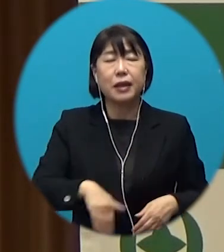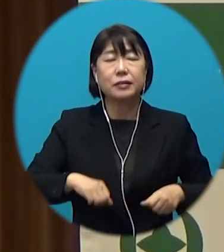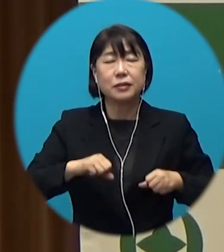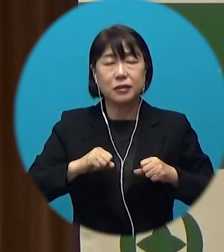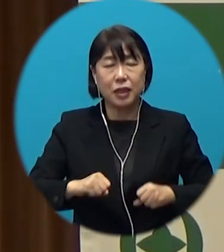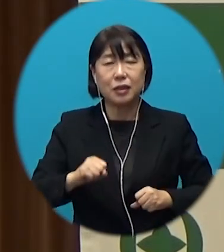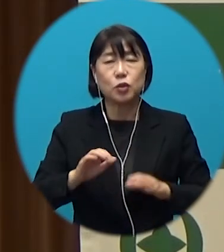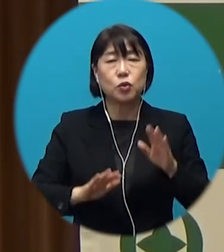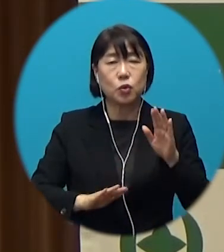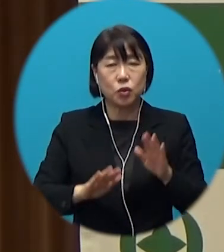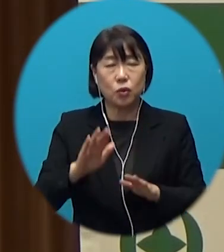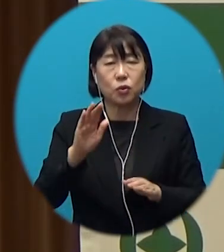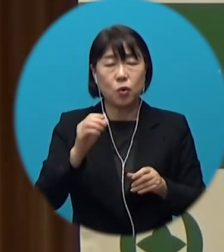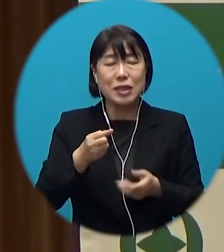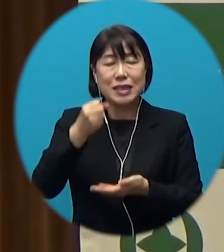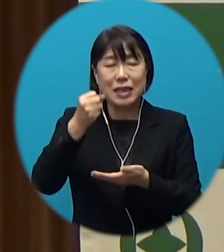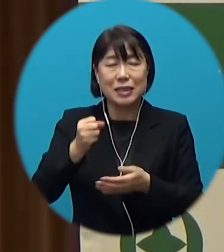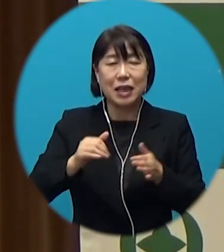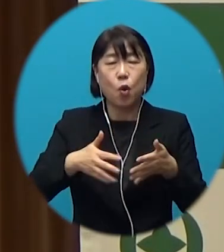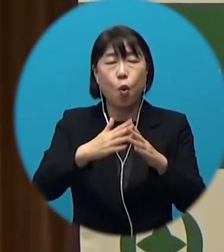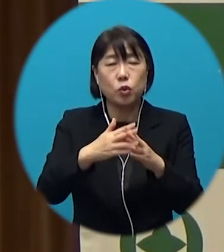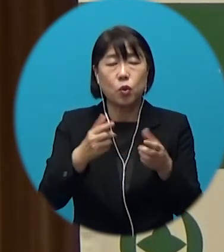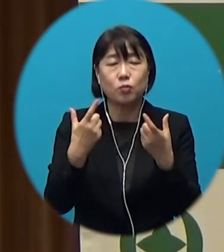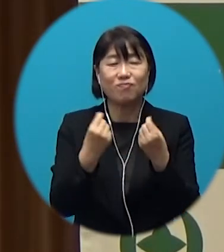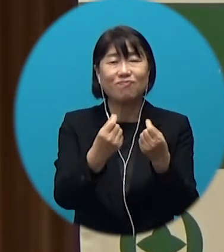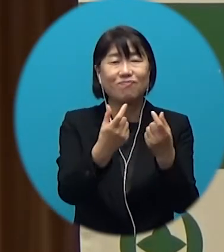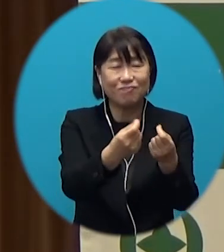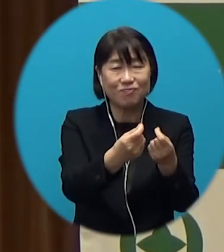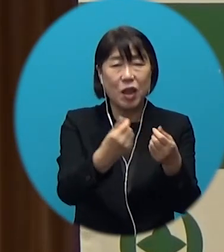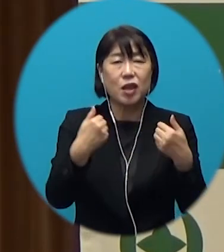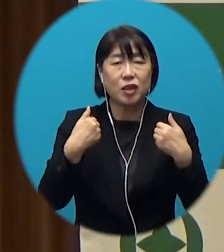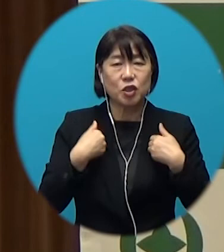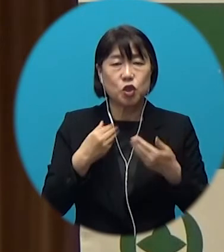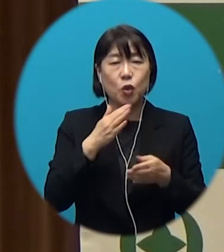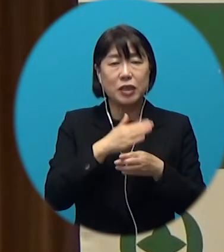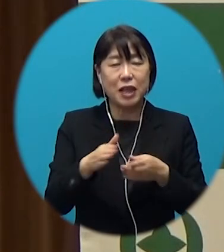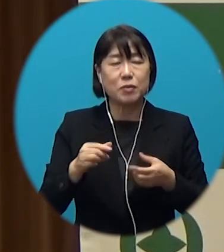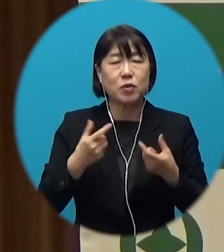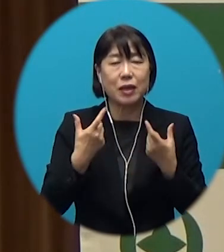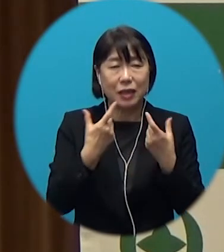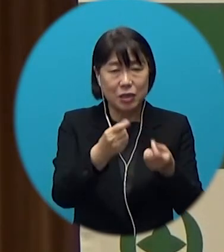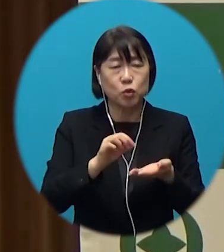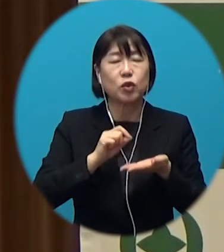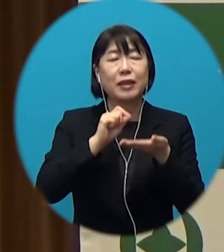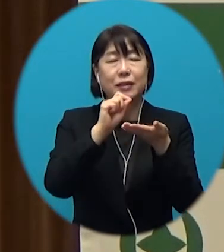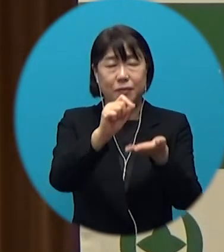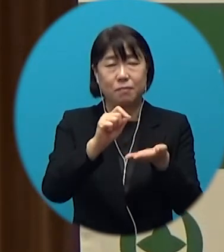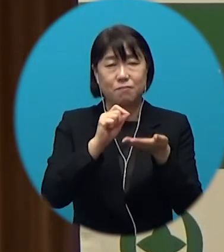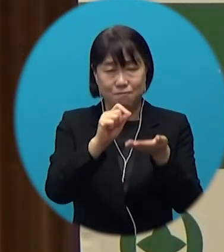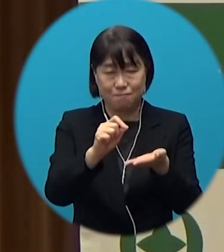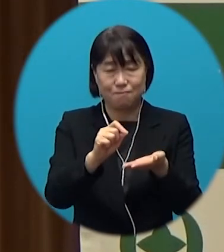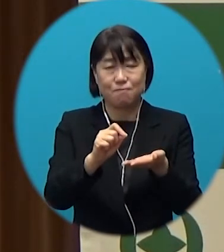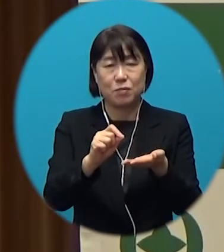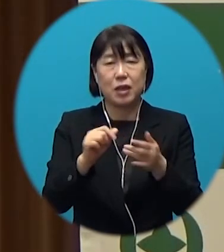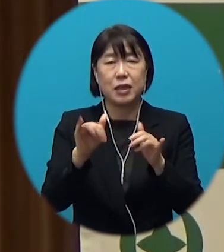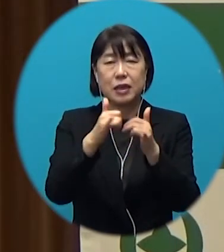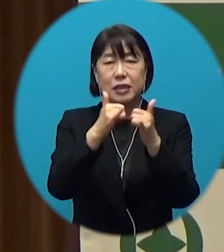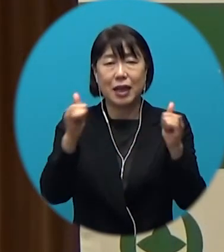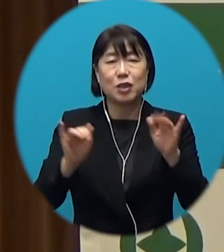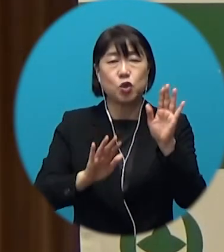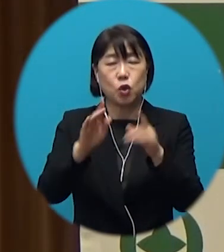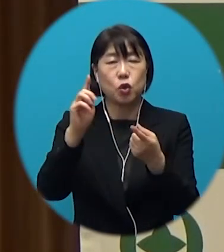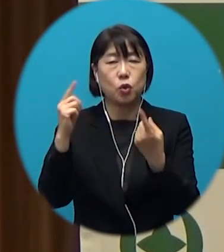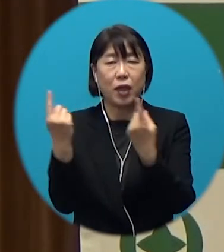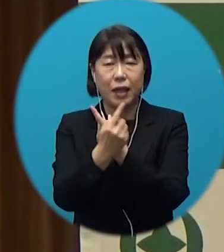念化された財政構造を維持しながらですね、必要なサービスは継続的に行っていきたいと思っていますし、社会状況の変化に合わせ